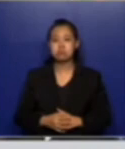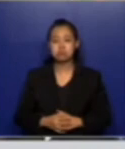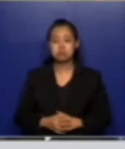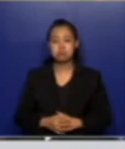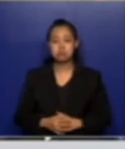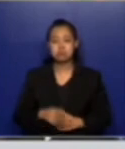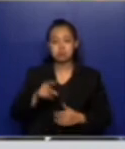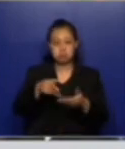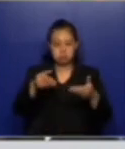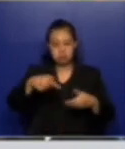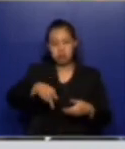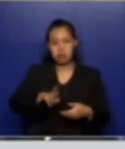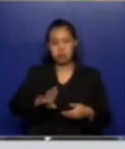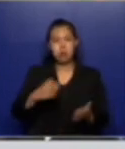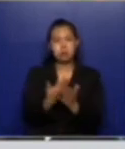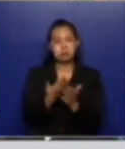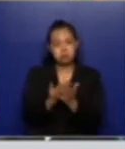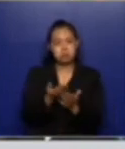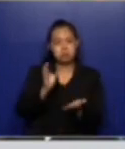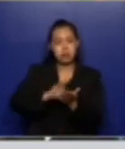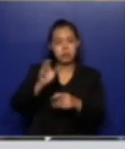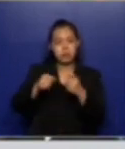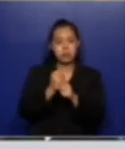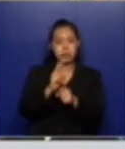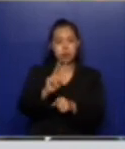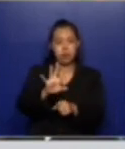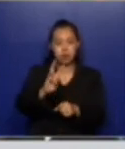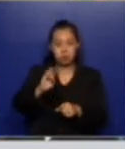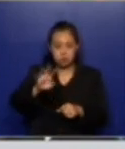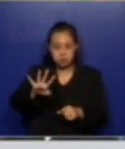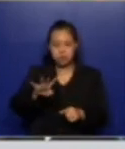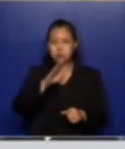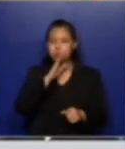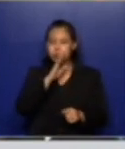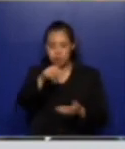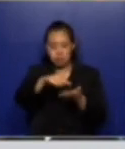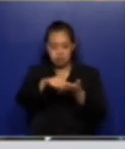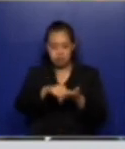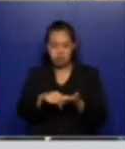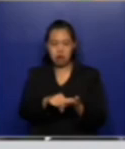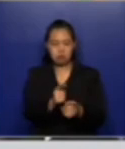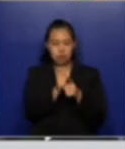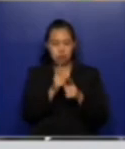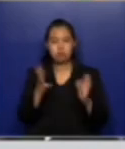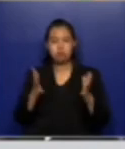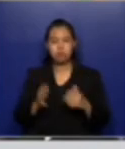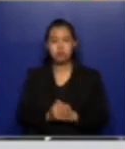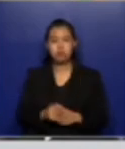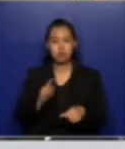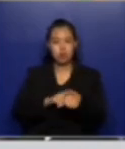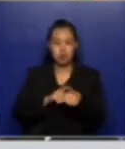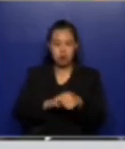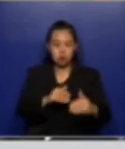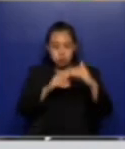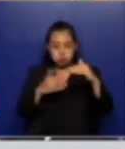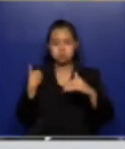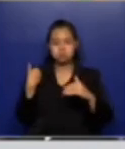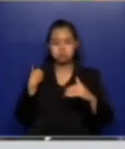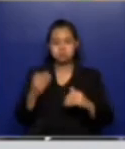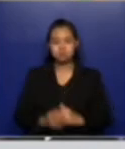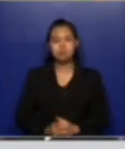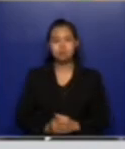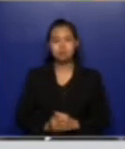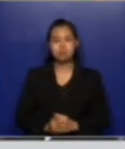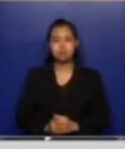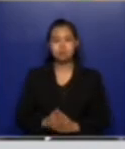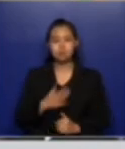พรบ.งบประมาณปี2564ที่ได้นะครับถ้าท่านไม่ไปแก้มาเนื่องจากเวลาจำกัดครับท่านประธานครับ